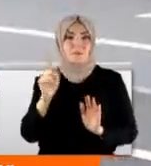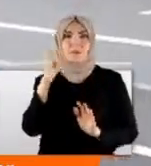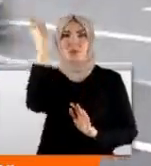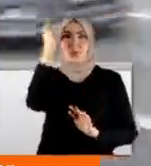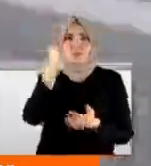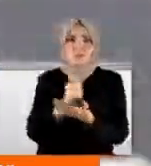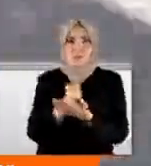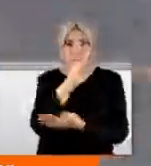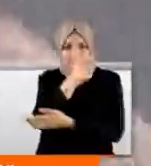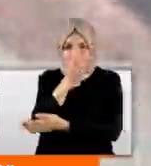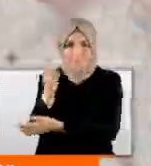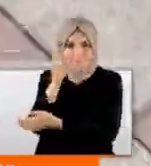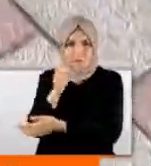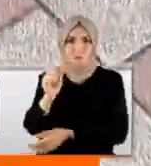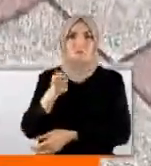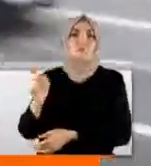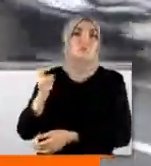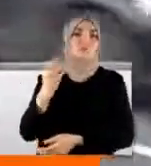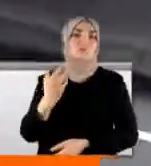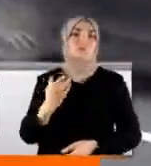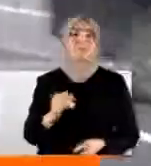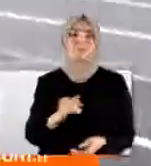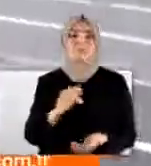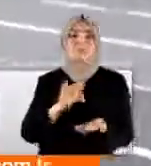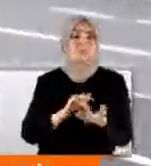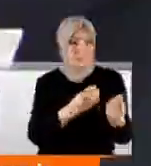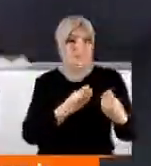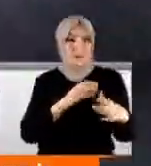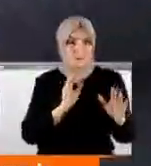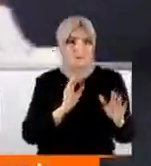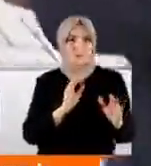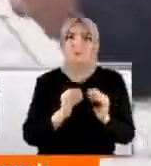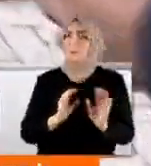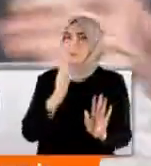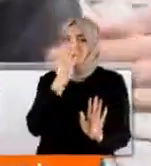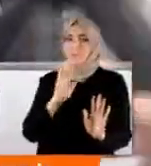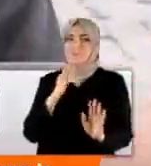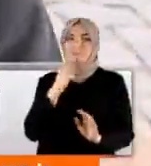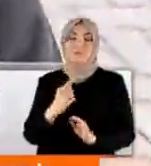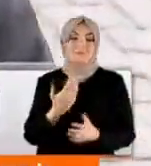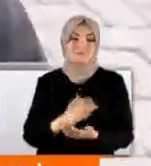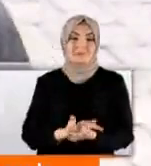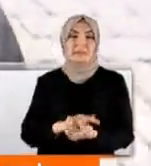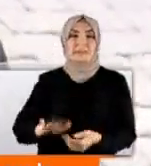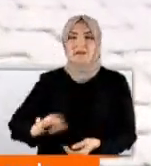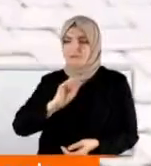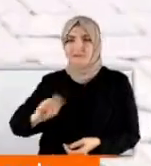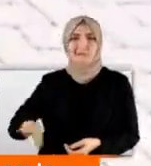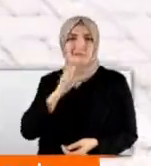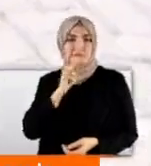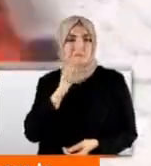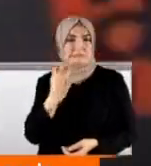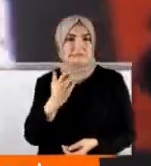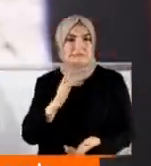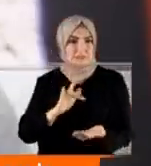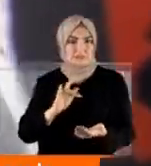Atayım yani. Cezası 900 lira. Siz ceza kesmeyecekseniz sıkıntı yok o zaman. Sigarayı yaktınız ama yasak biliyorsunuz. Yok, haberim yok vallahi